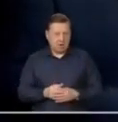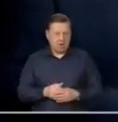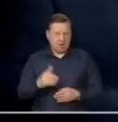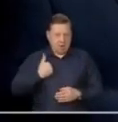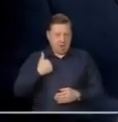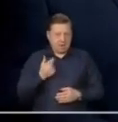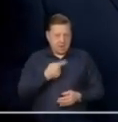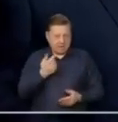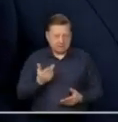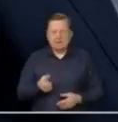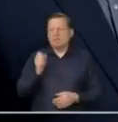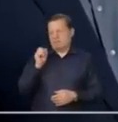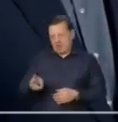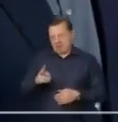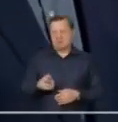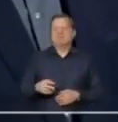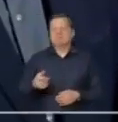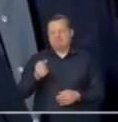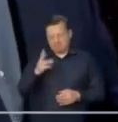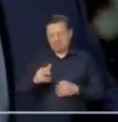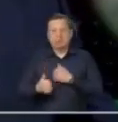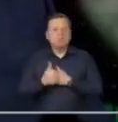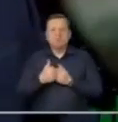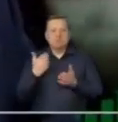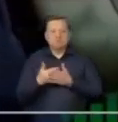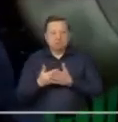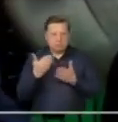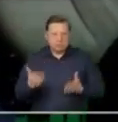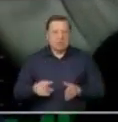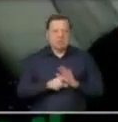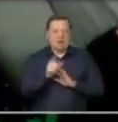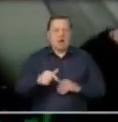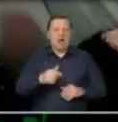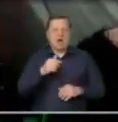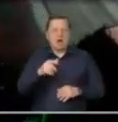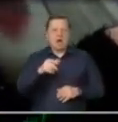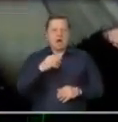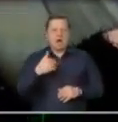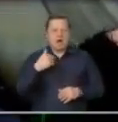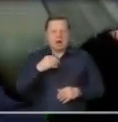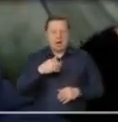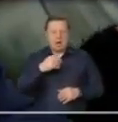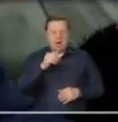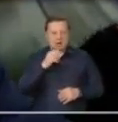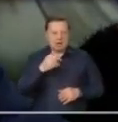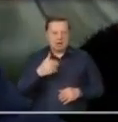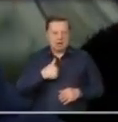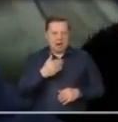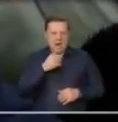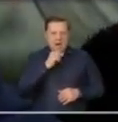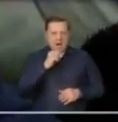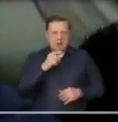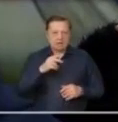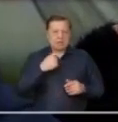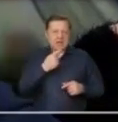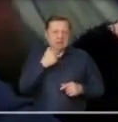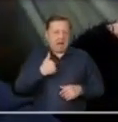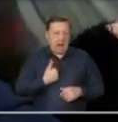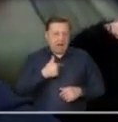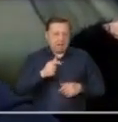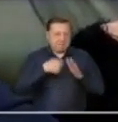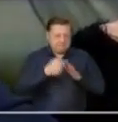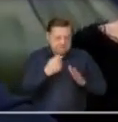angielsku. Tak jest, jest powód. Piosenka została napisana do anglojęzycznego filmu przygodowego. Film niestety się nie ukazał, ale piosenka powstała